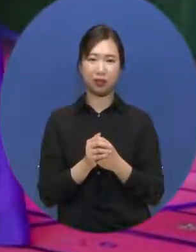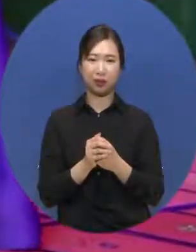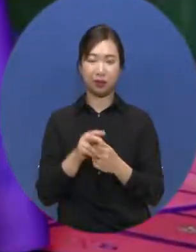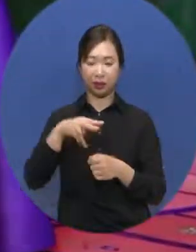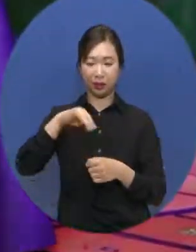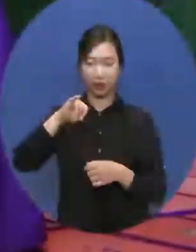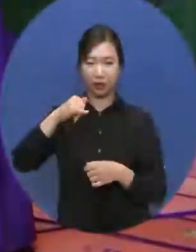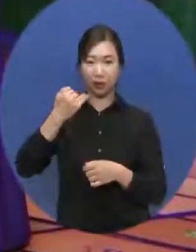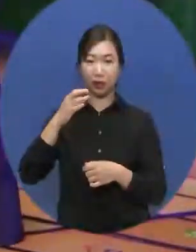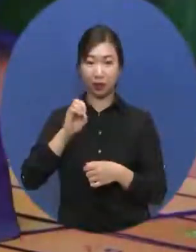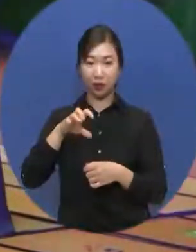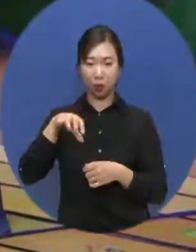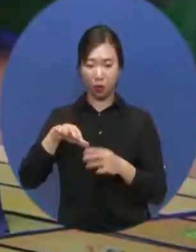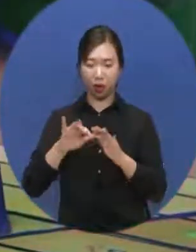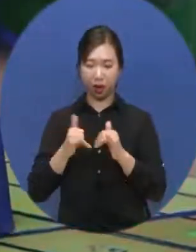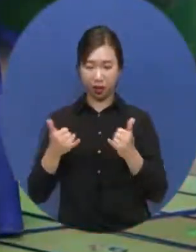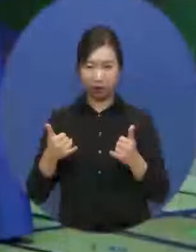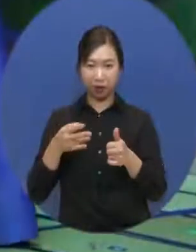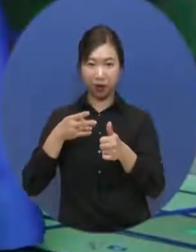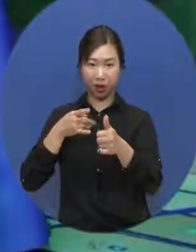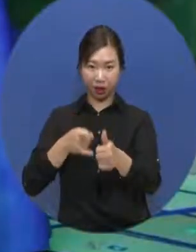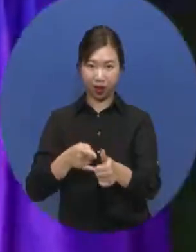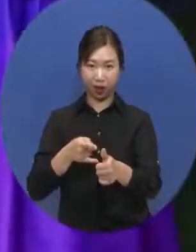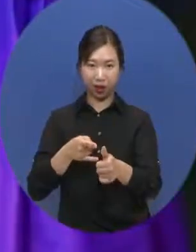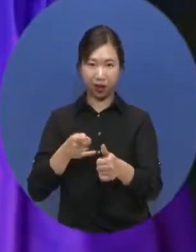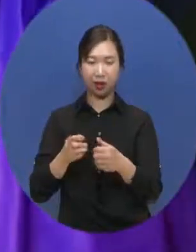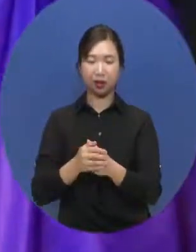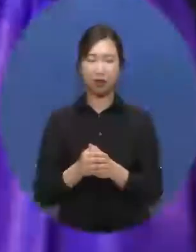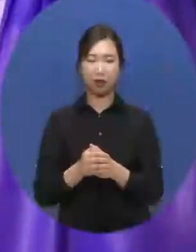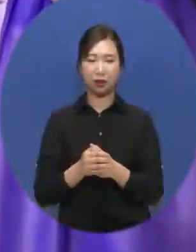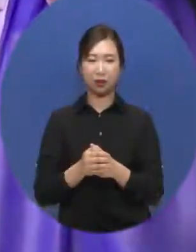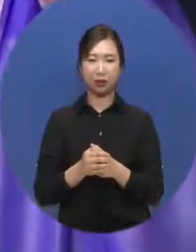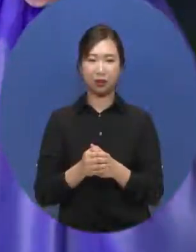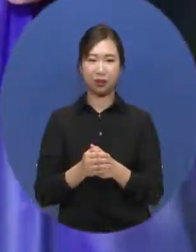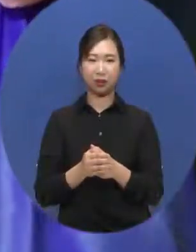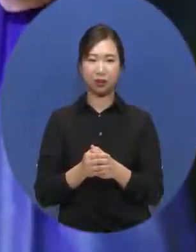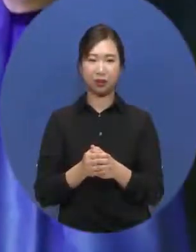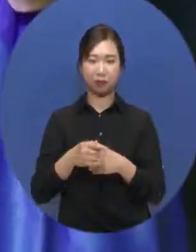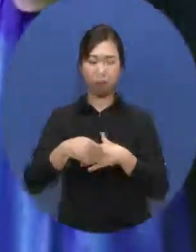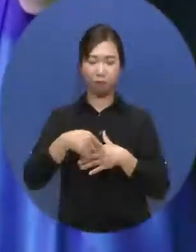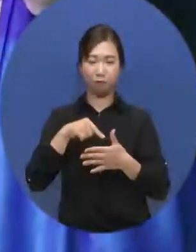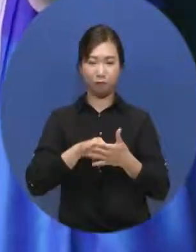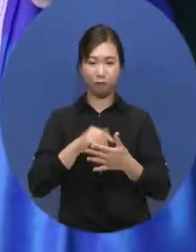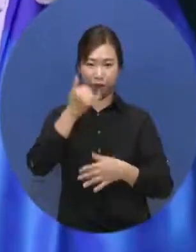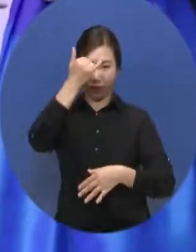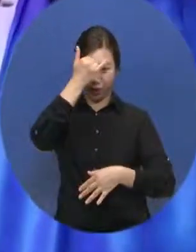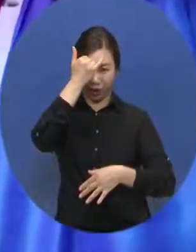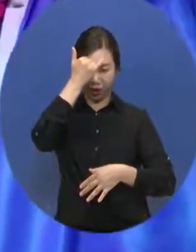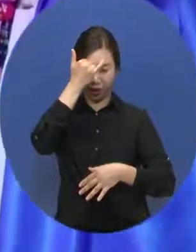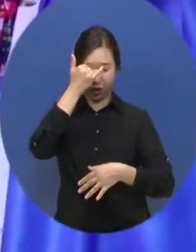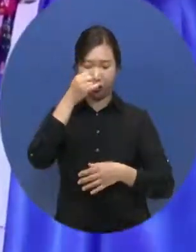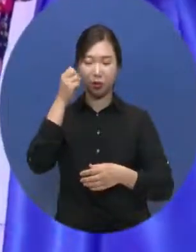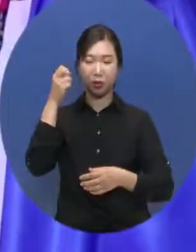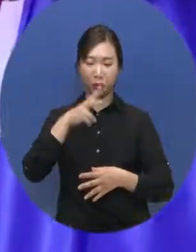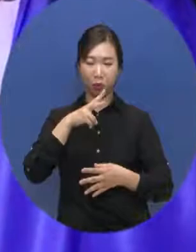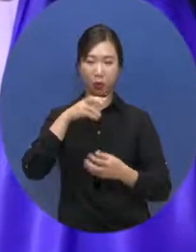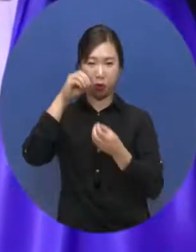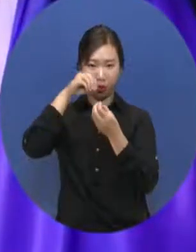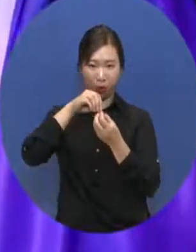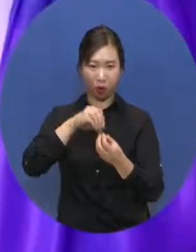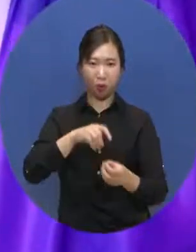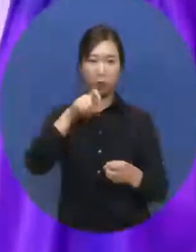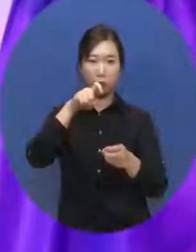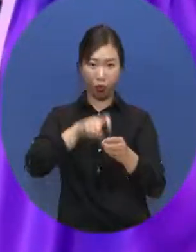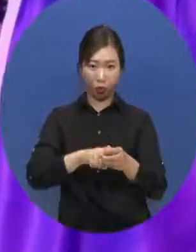정서적인 안정감과 바른 인성 함양을 위해서 또 전통 문화를 계속 이어가야 하는 차원에서 네. 계속 지도를 하고